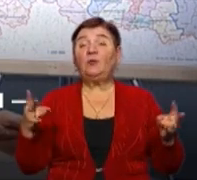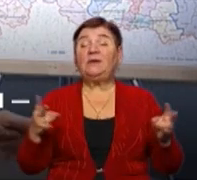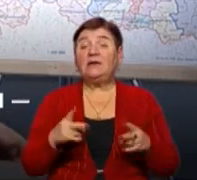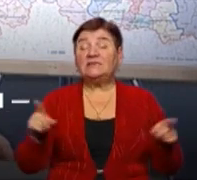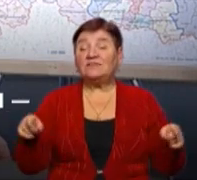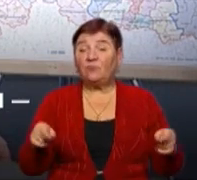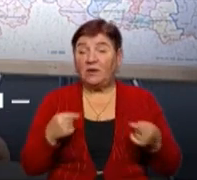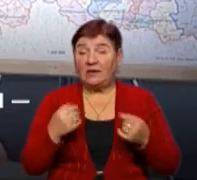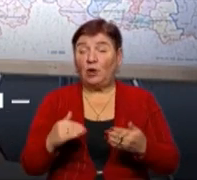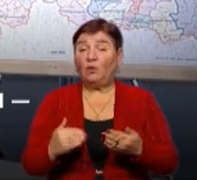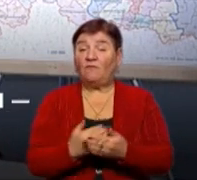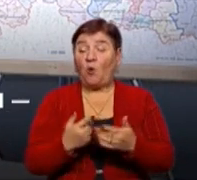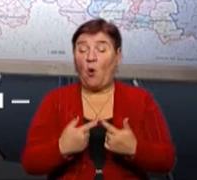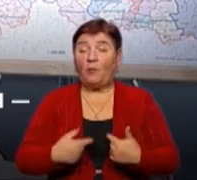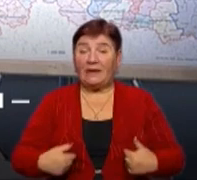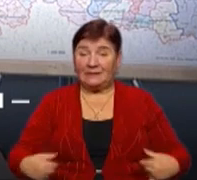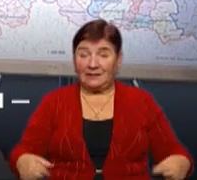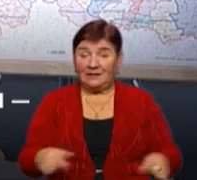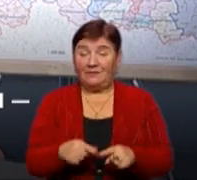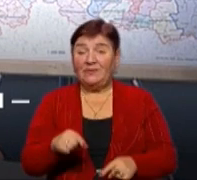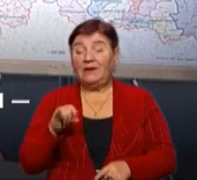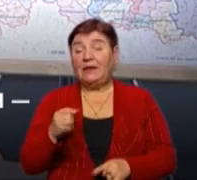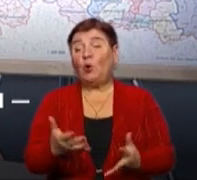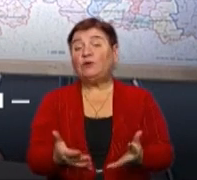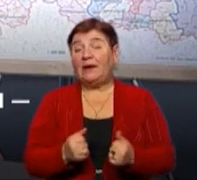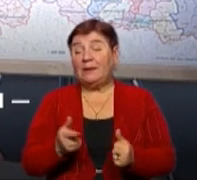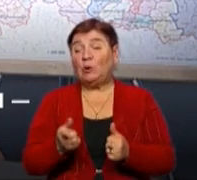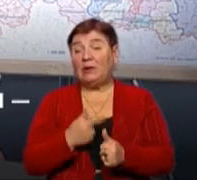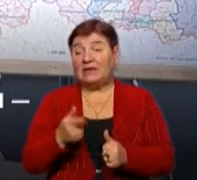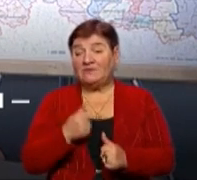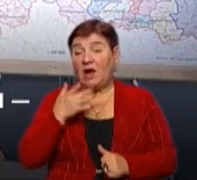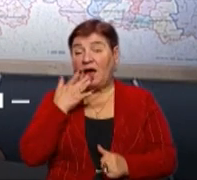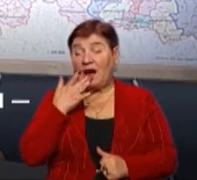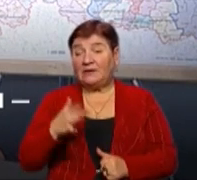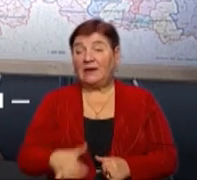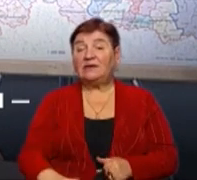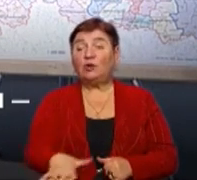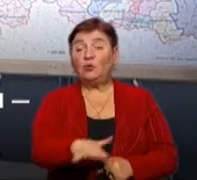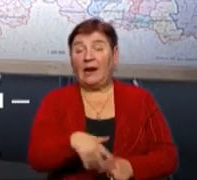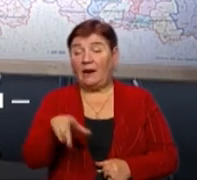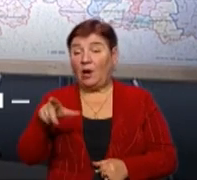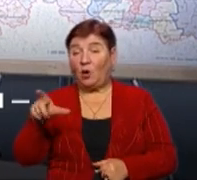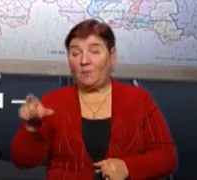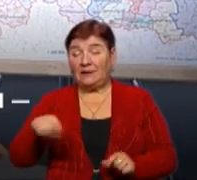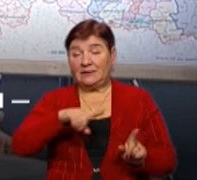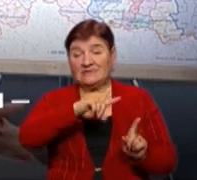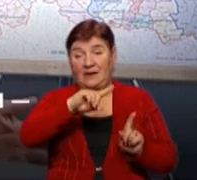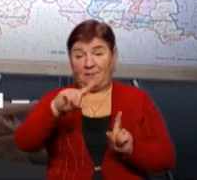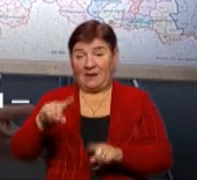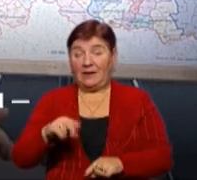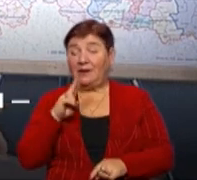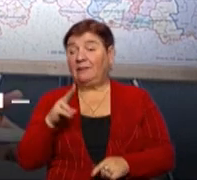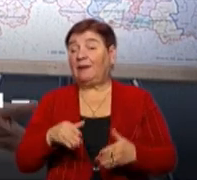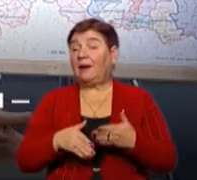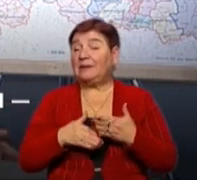необхідність створення нового коаліційного об'єднання. І воно отримало назву «Рада територіальних громад Закарпаття». От яка